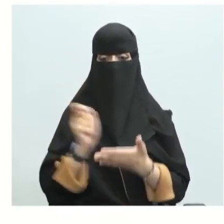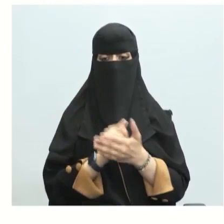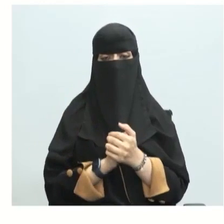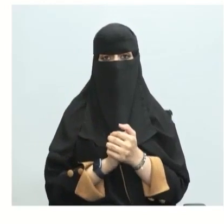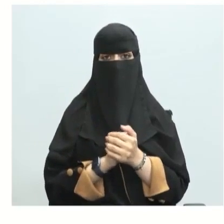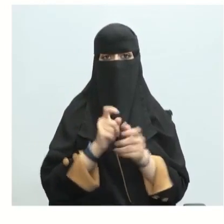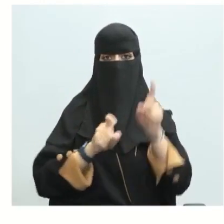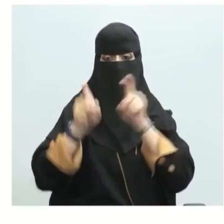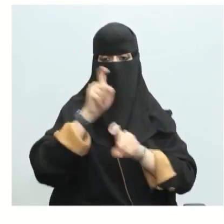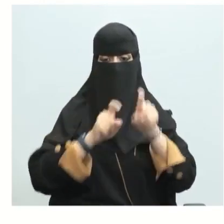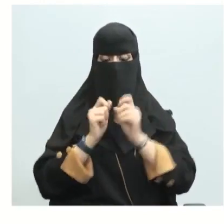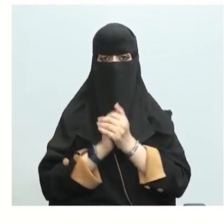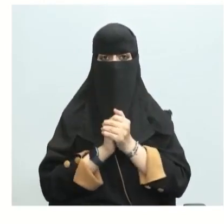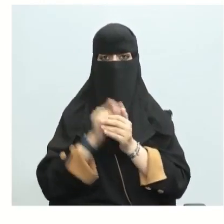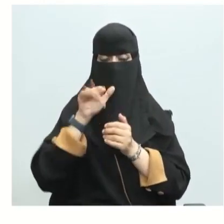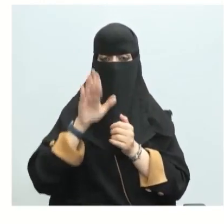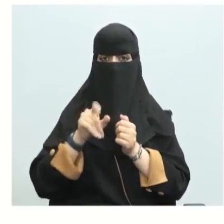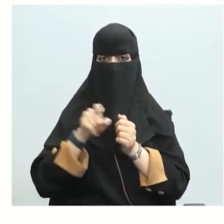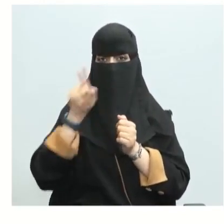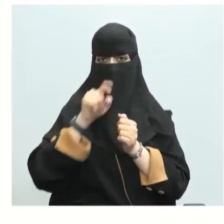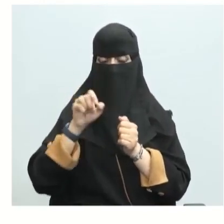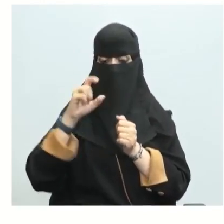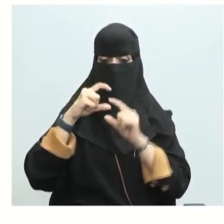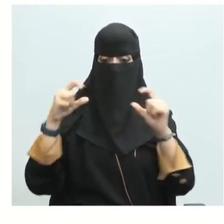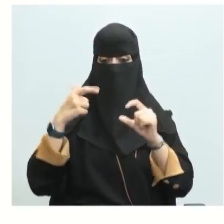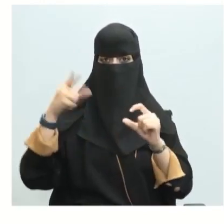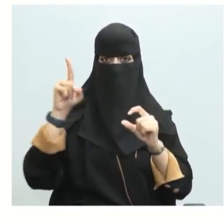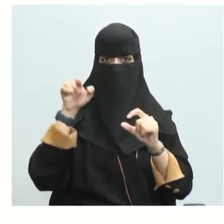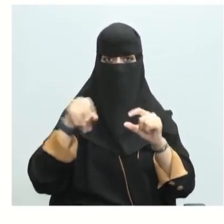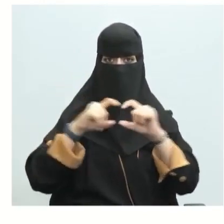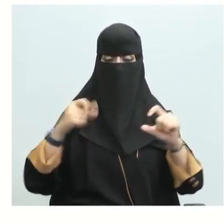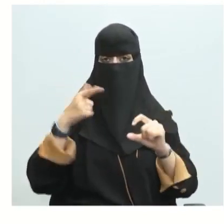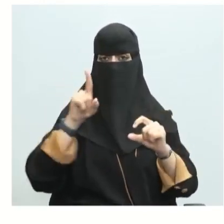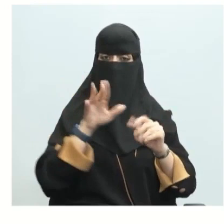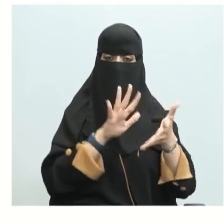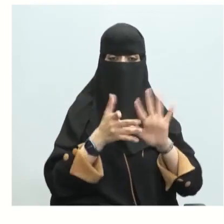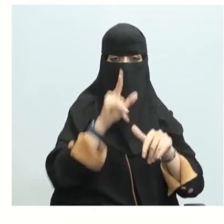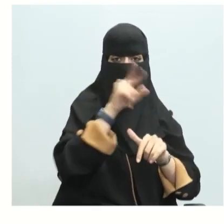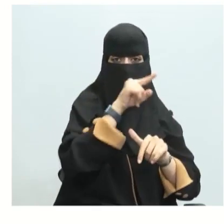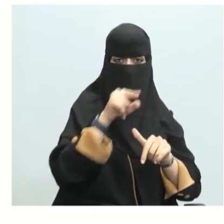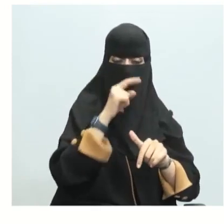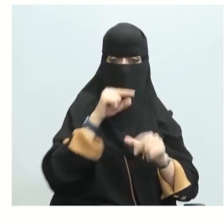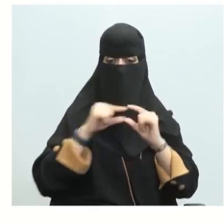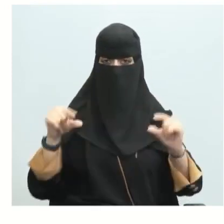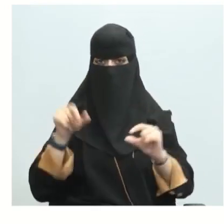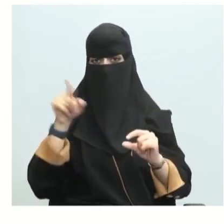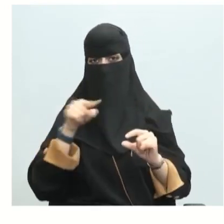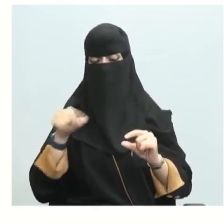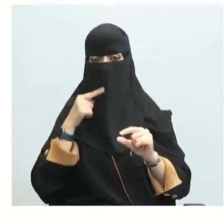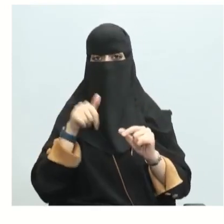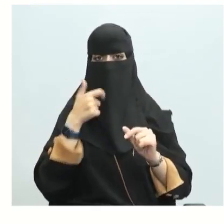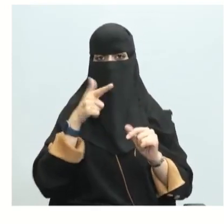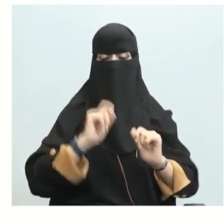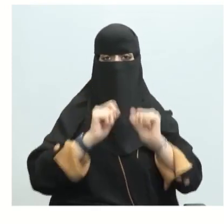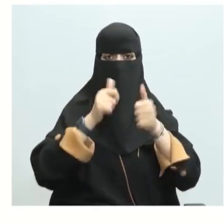هنا التقويم ضع كلمه صواب امام العباره الصحيحه او كلمه غير صائب امام العباره الخاطئه